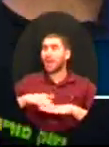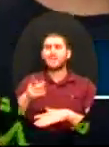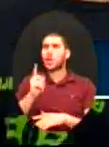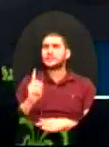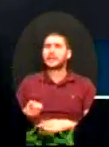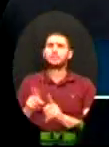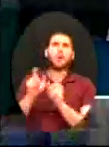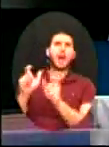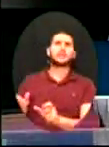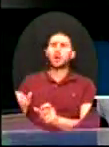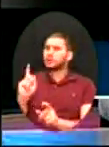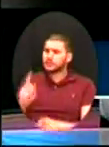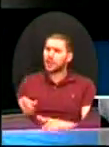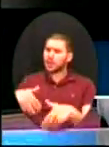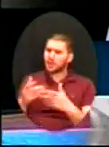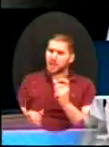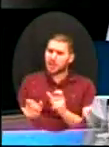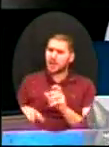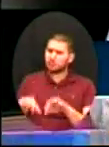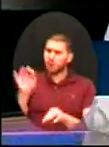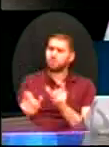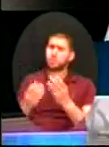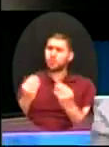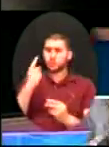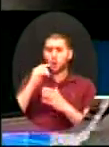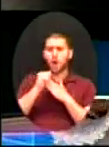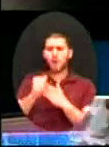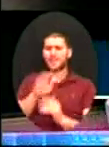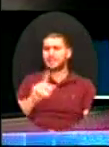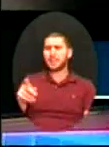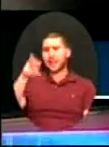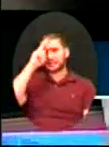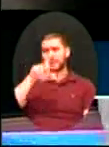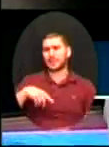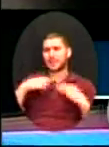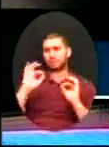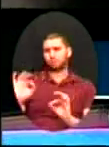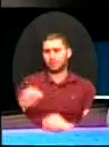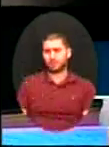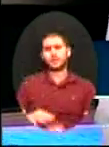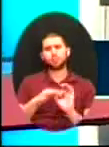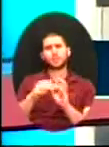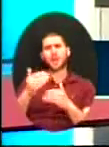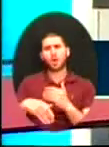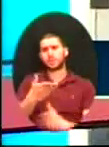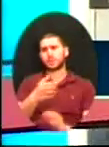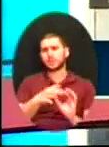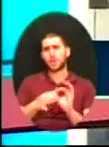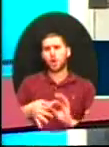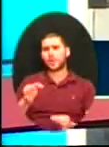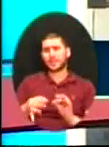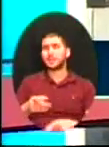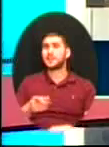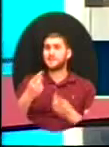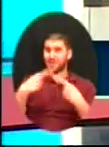ולא צריך לעצור, צריך לבוא ופשוט לתת אנשים טובים שידעו להוביל ילדים, בלי לסכן את החיים שלהם. משפט אחרון שלך, עורכת הדין. אני חושבת שלקראת